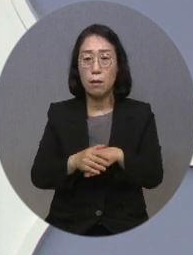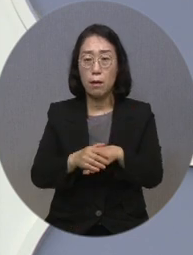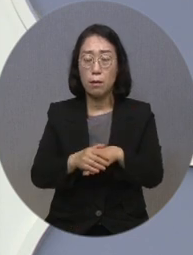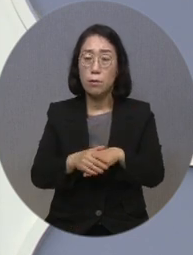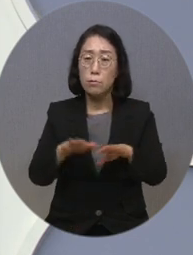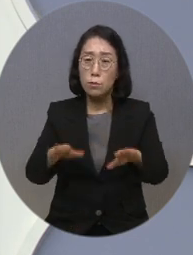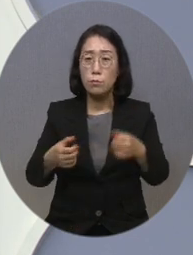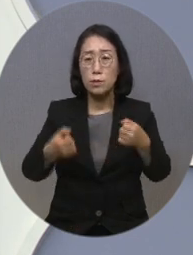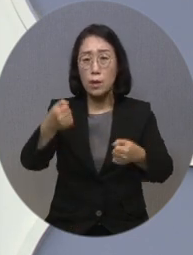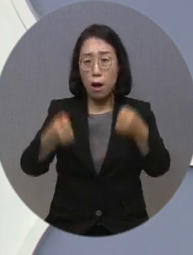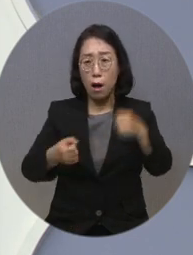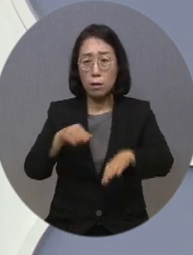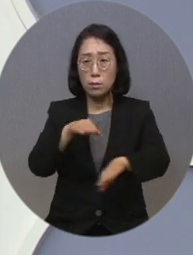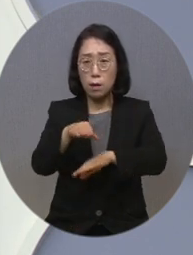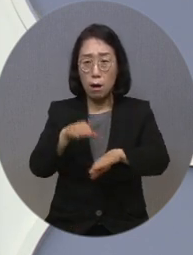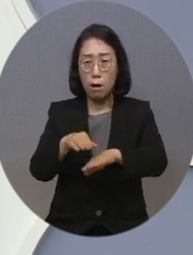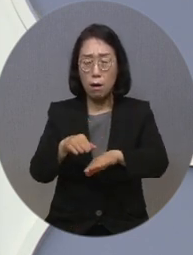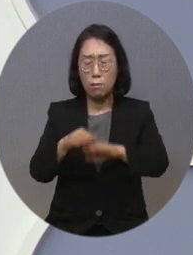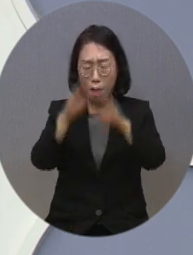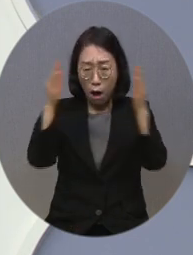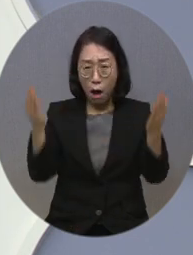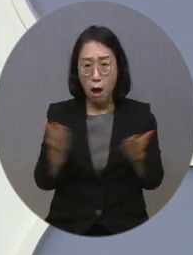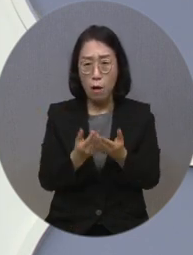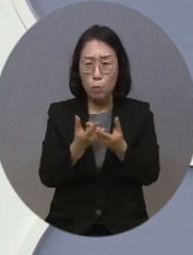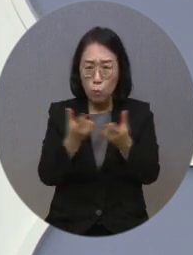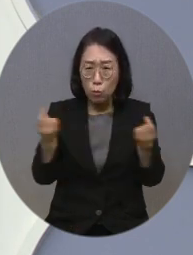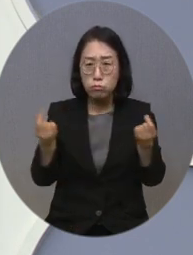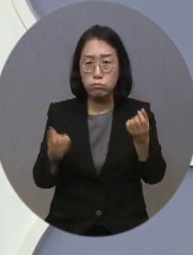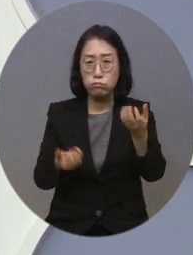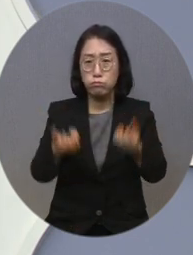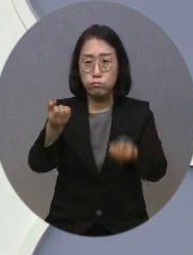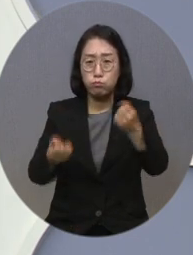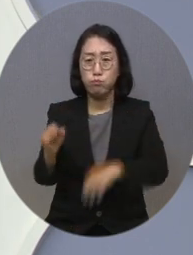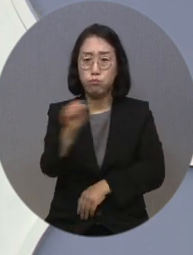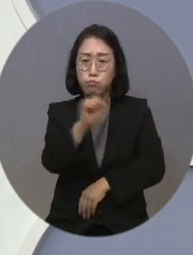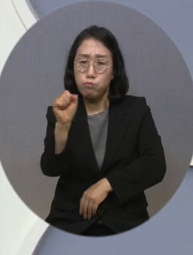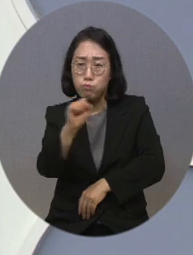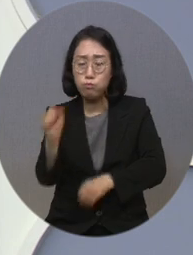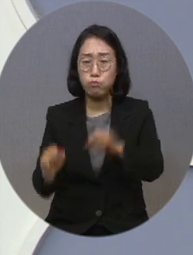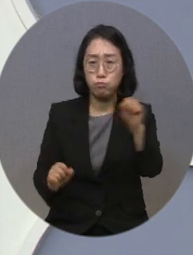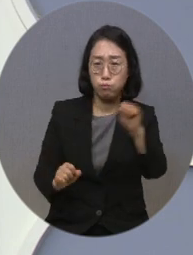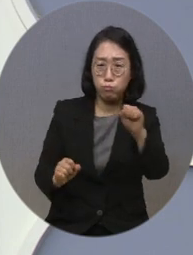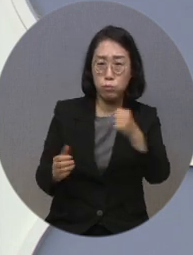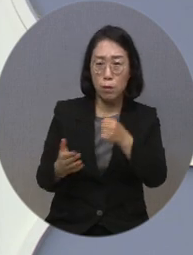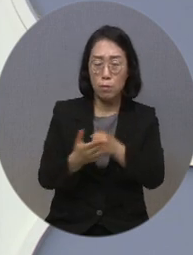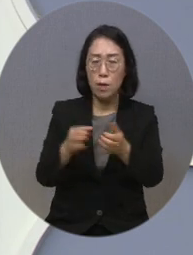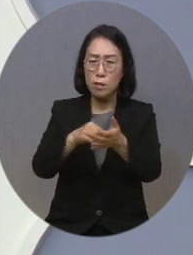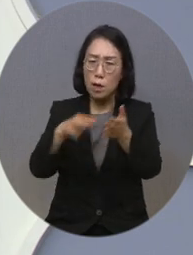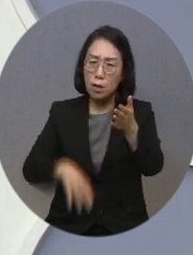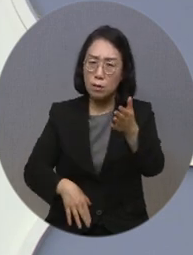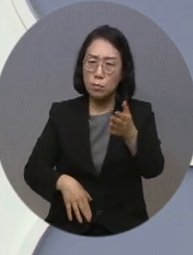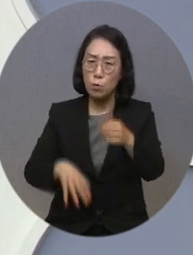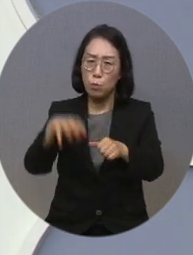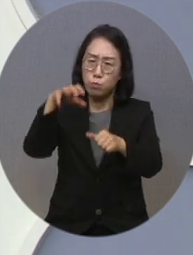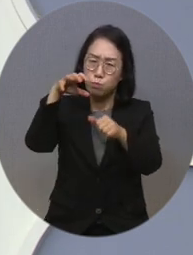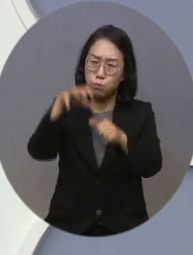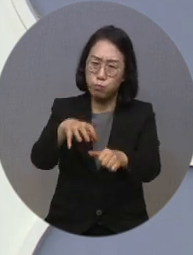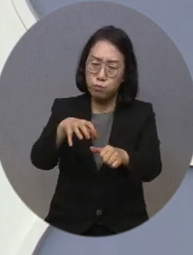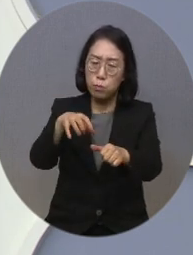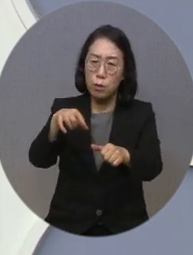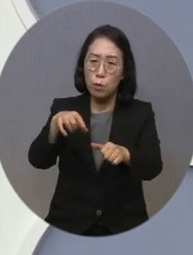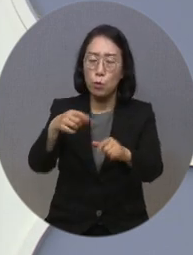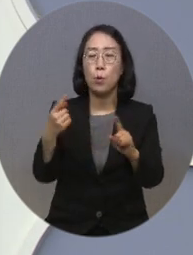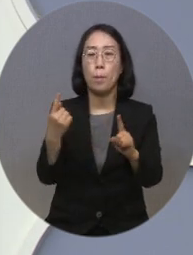아니고 그렇죠, 이제 생활 필수품화 됐다고 보기 때문에 이런 특별 소비세에 묶여 있는 것도 이번에 조정을 좀 해야